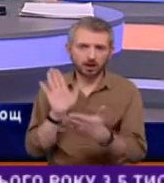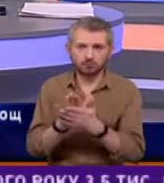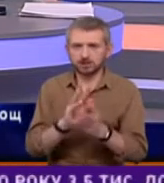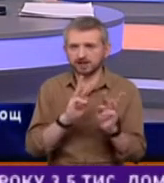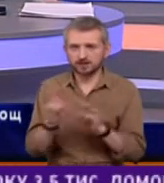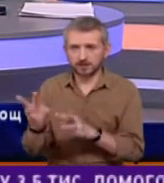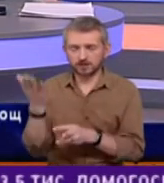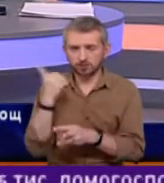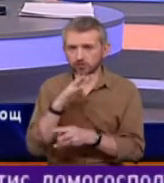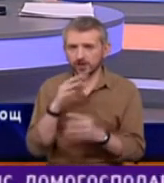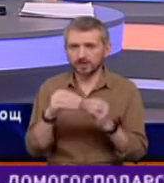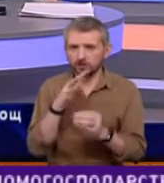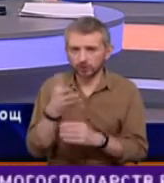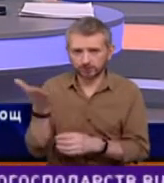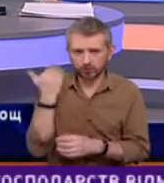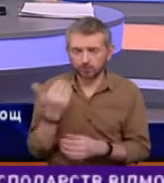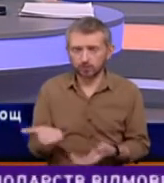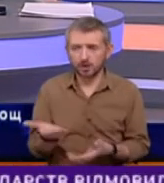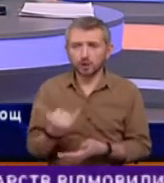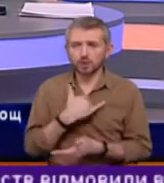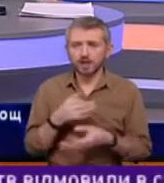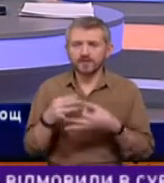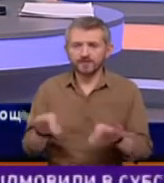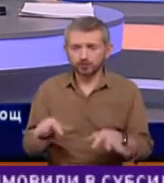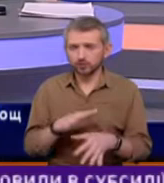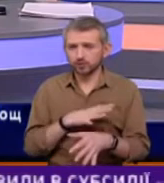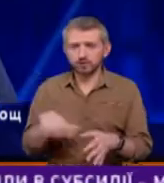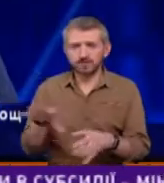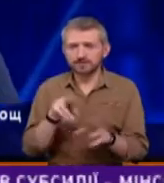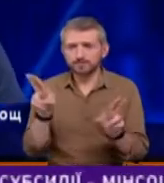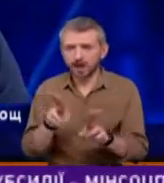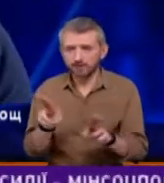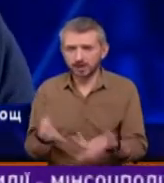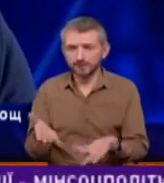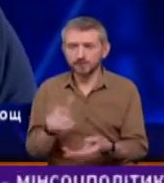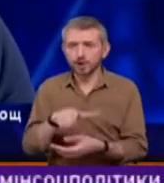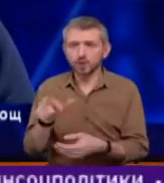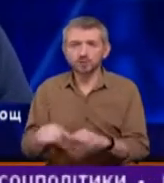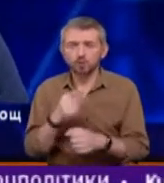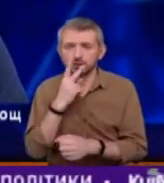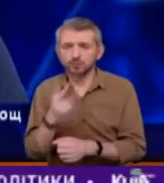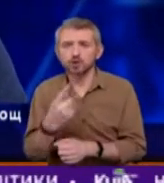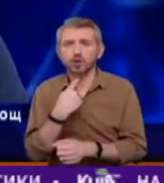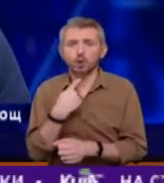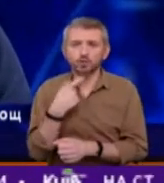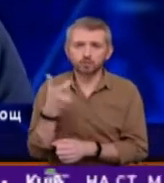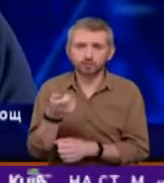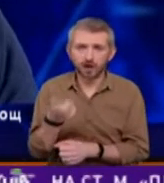той час, це було 10 років тому, 11 років тому. В нас в вільному доступі були всі правила. Люди могли бачити,